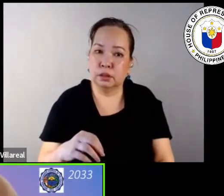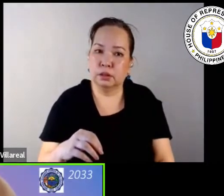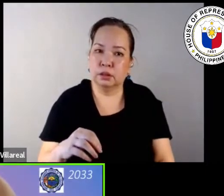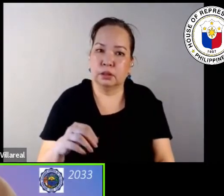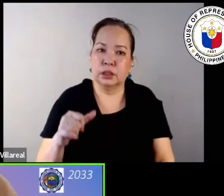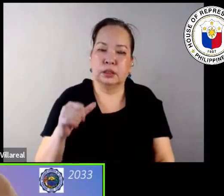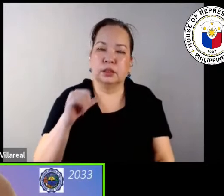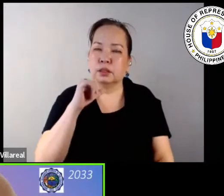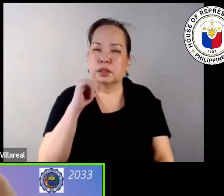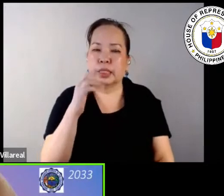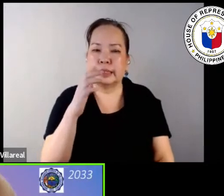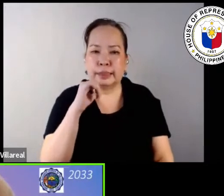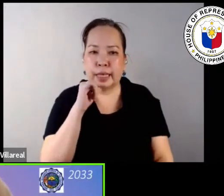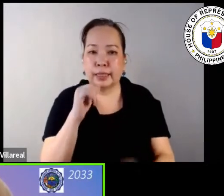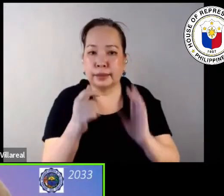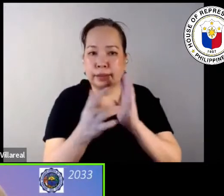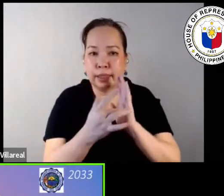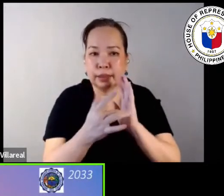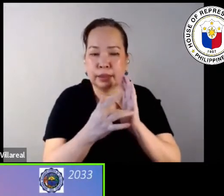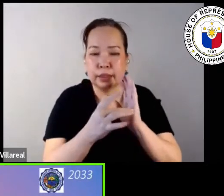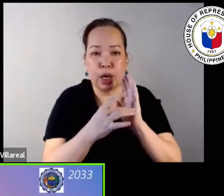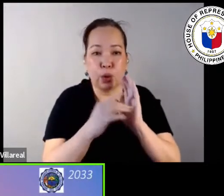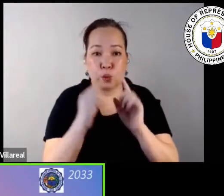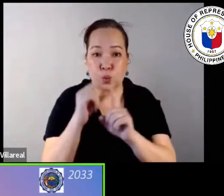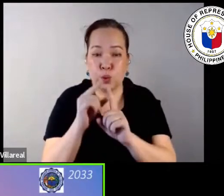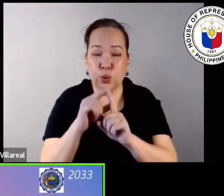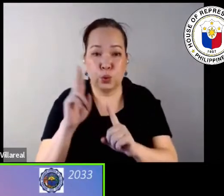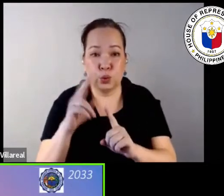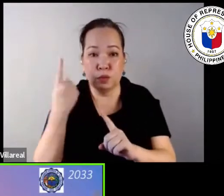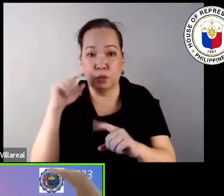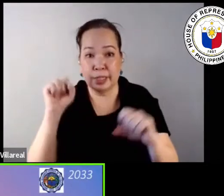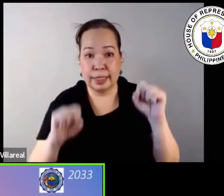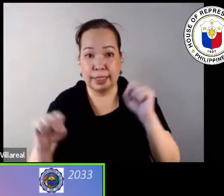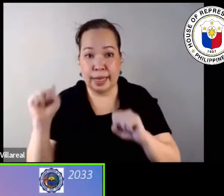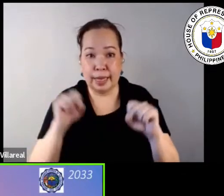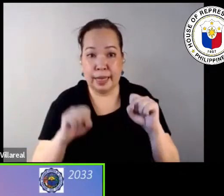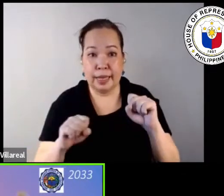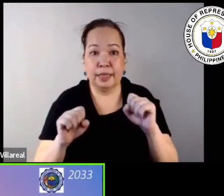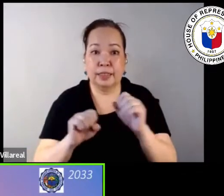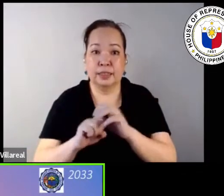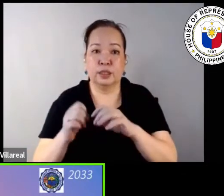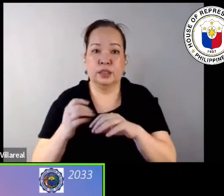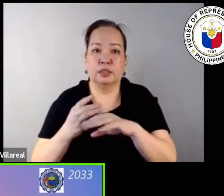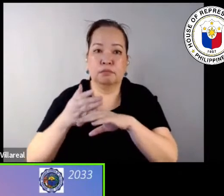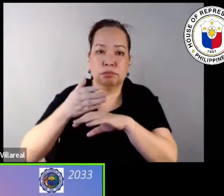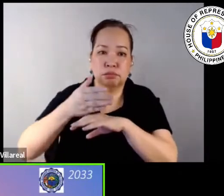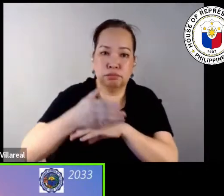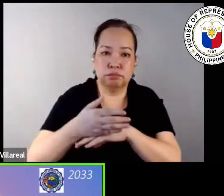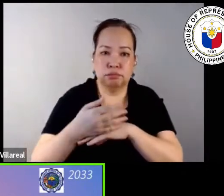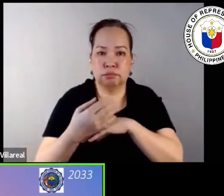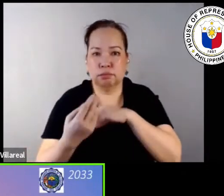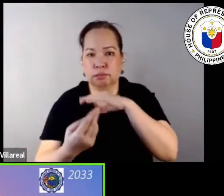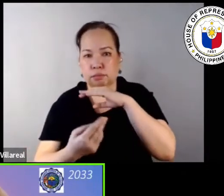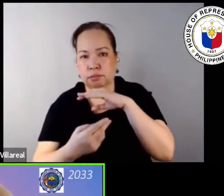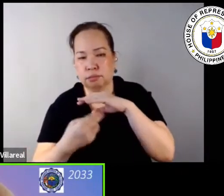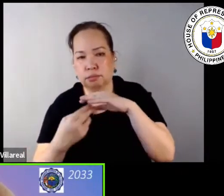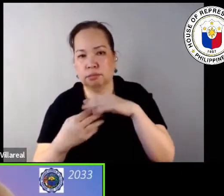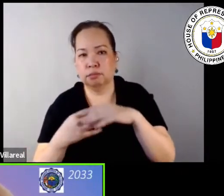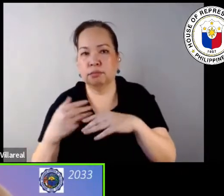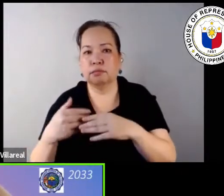non-technical terms used in science education, tulad ho ng across, under, beyond,